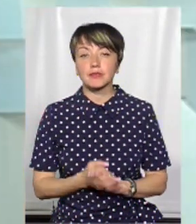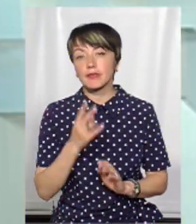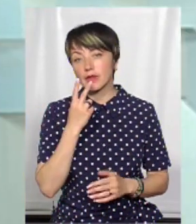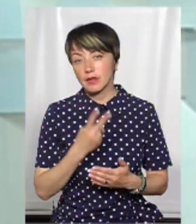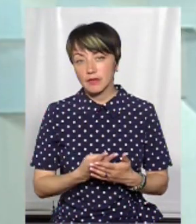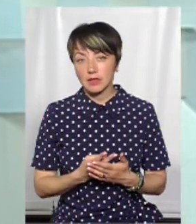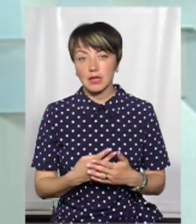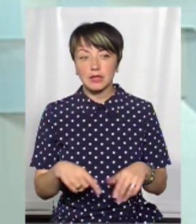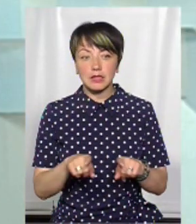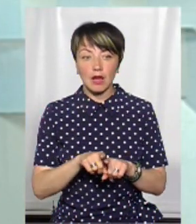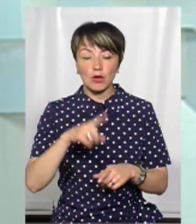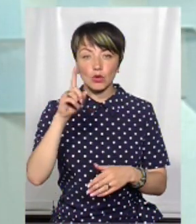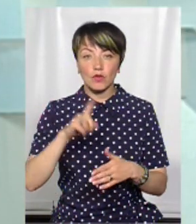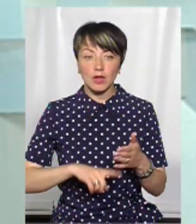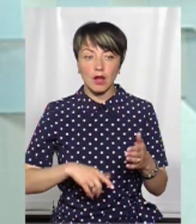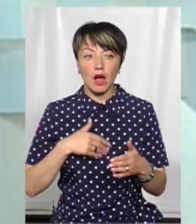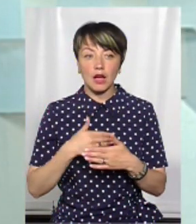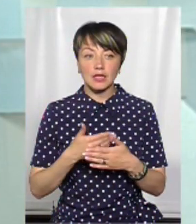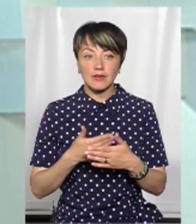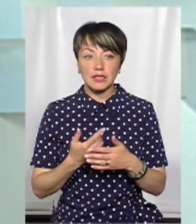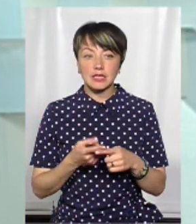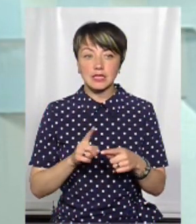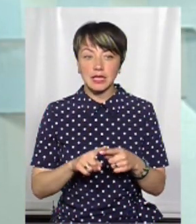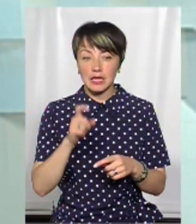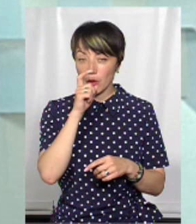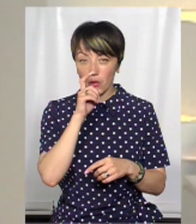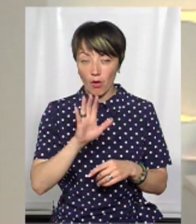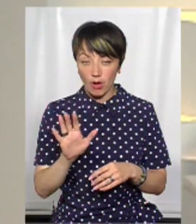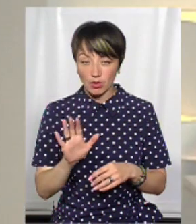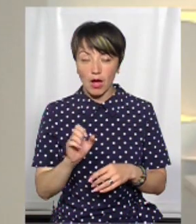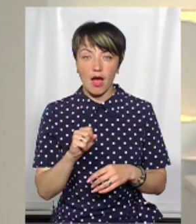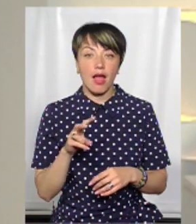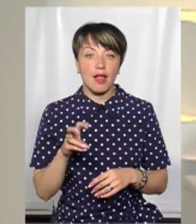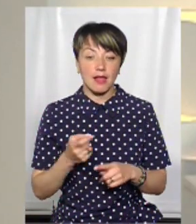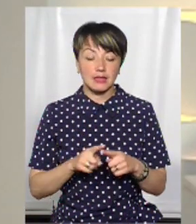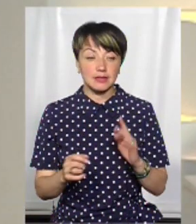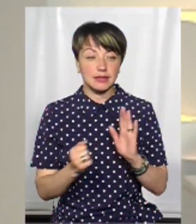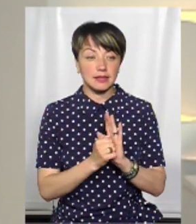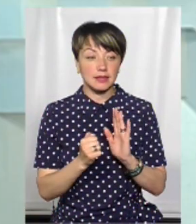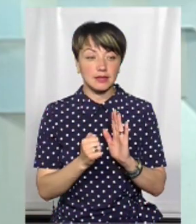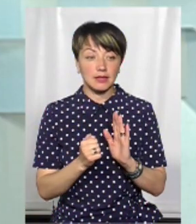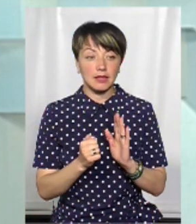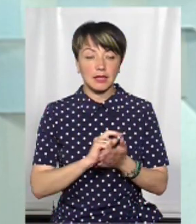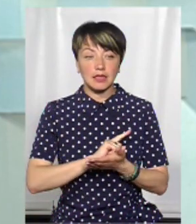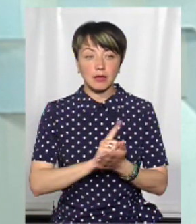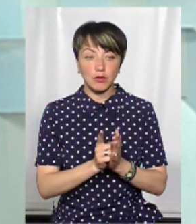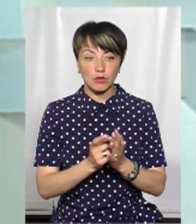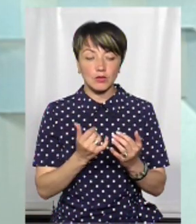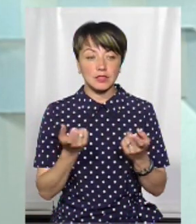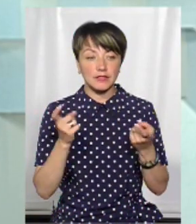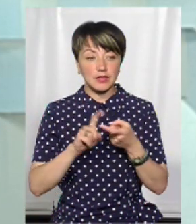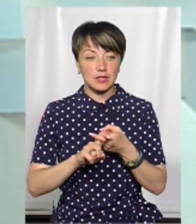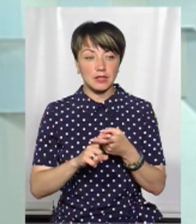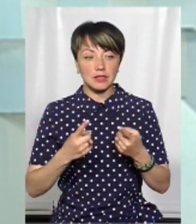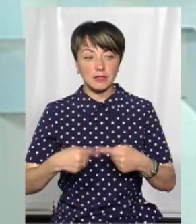дивіться, ми так довіряємо громадським активістам, це, в принципі, непогано. Угу. Але після цієї статті ми терміново зв'язалися